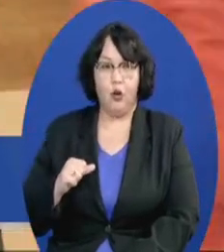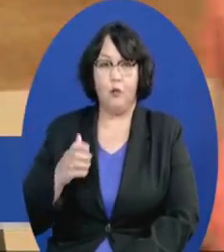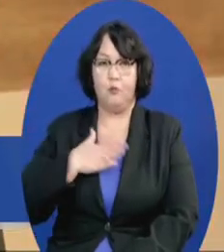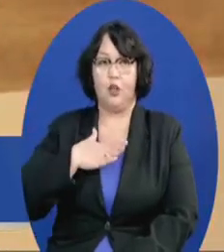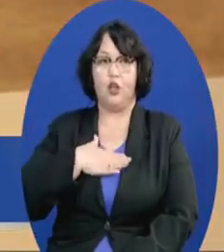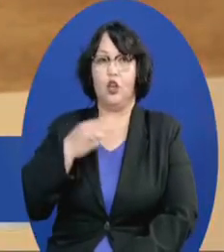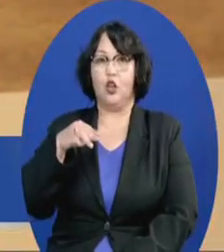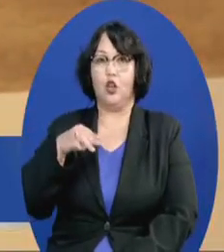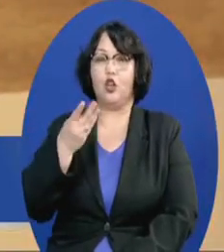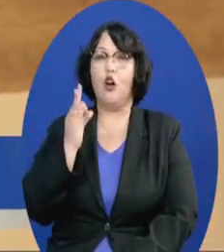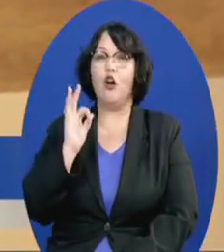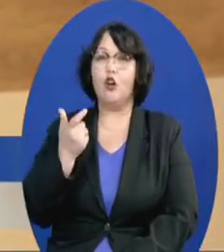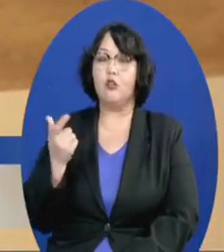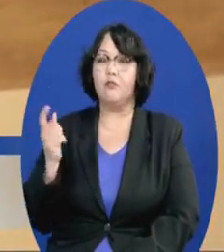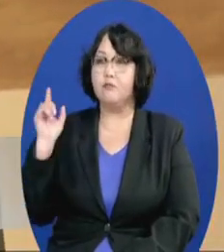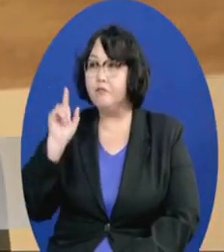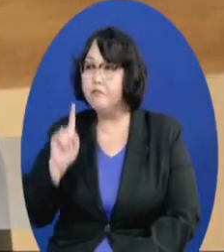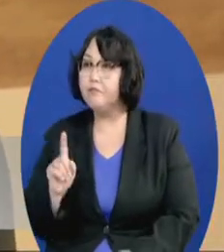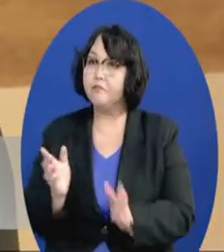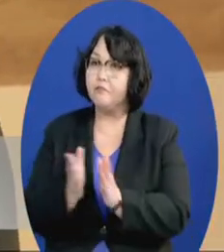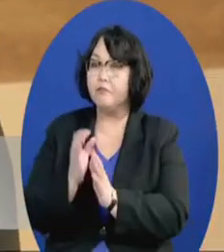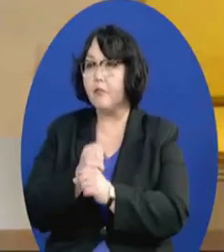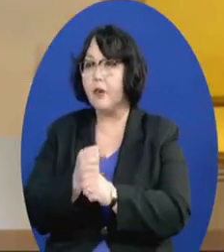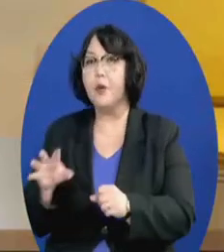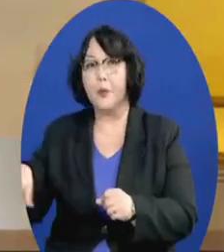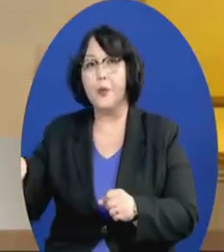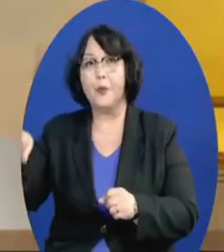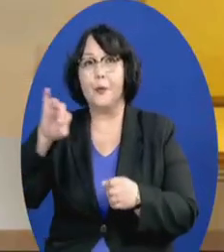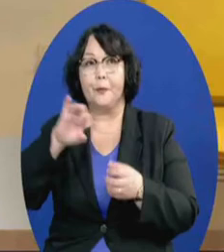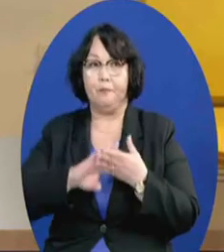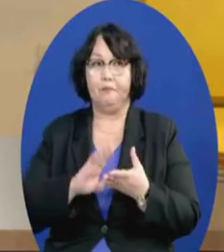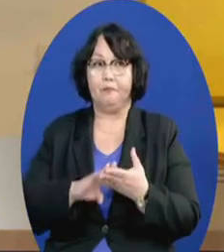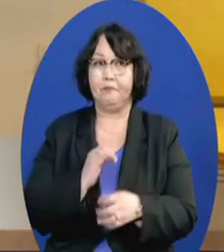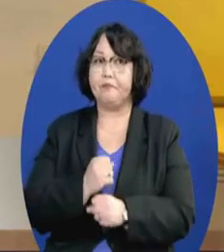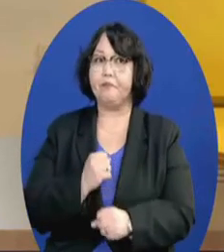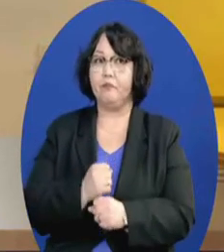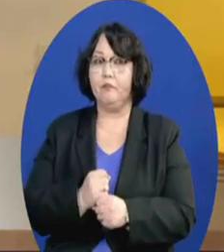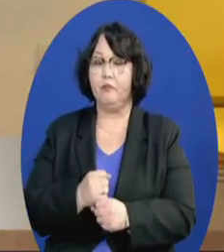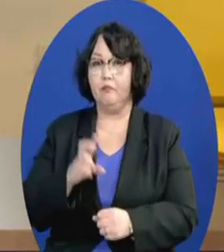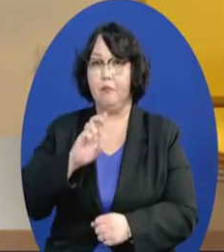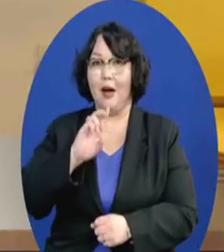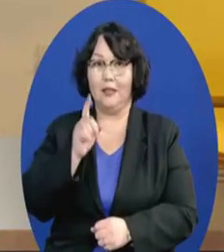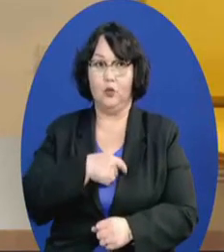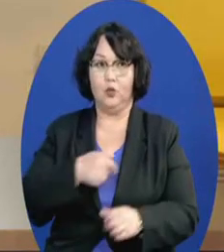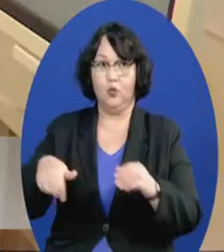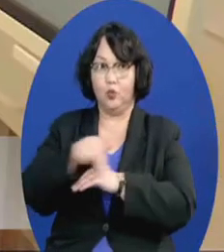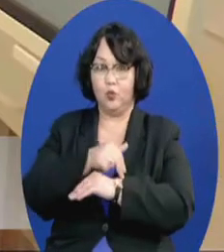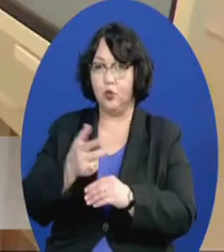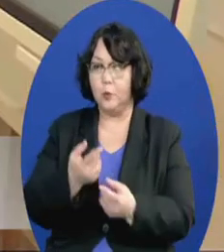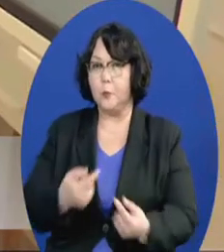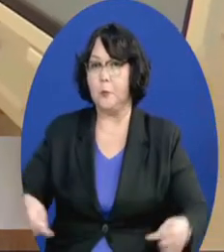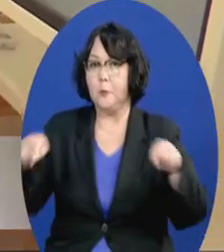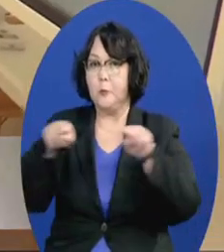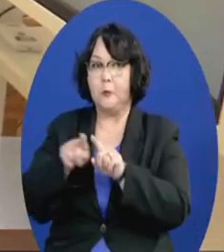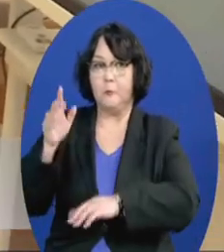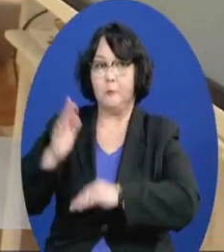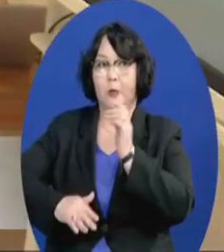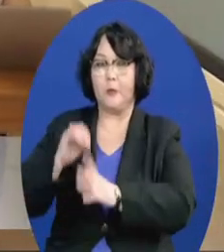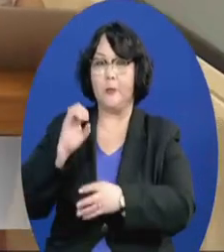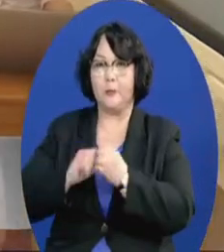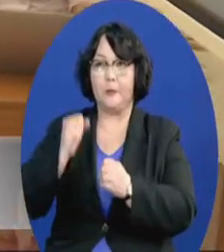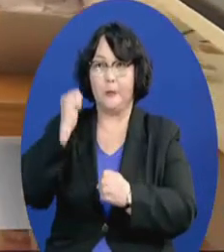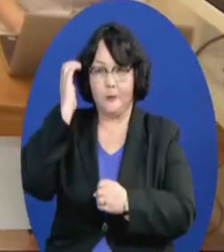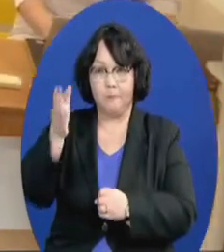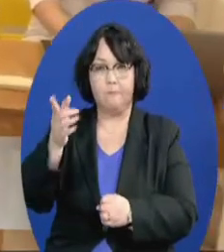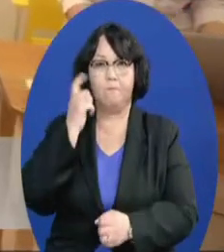тойрог дээр бас ингээм хамтраад холбогдох хүмүүсүүд нь ажиллаж байна. Тэгээд энэ туршлагыг бол Баянзүрх дүүрэгт бас нэвтрүүлнэ гэж үзэж